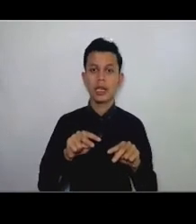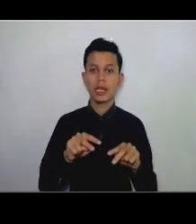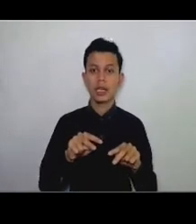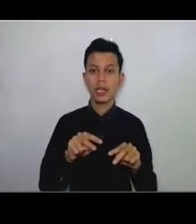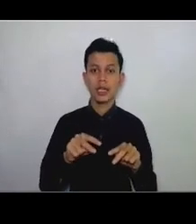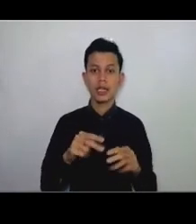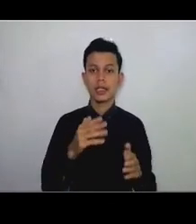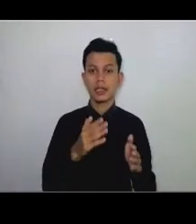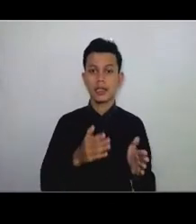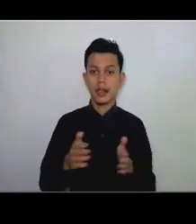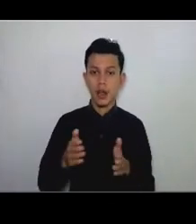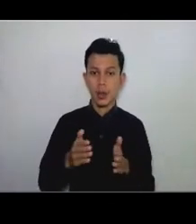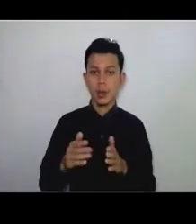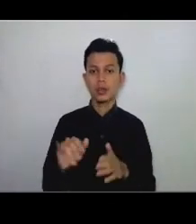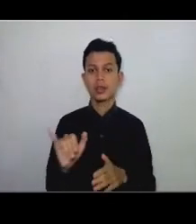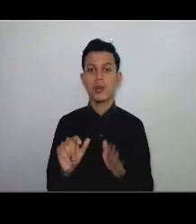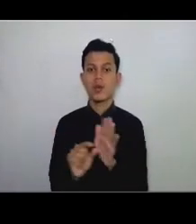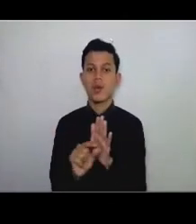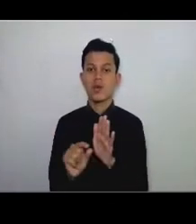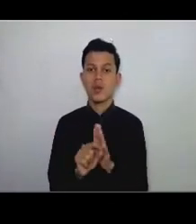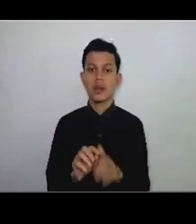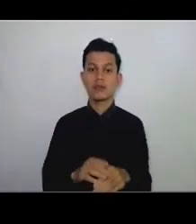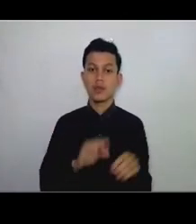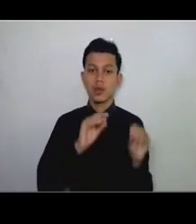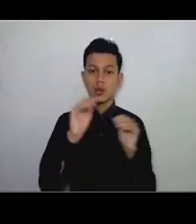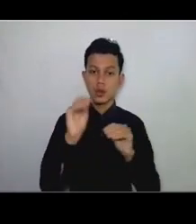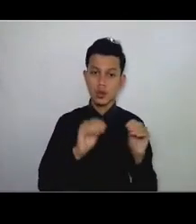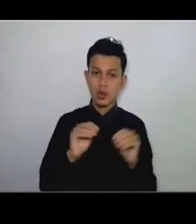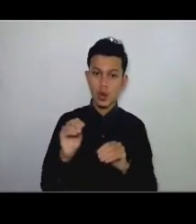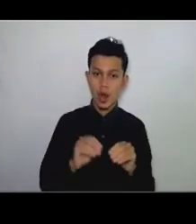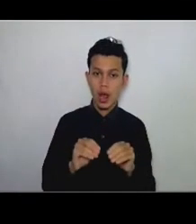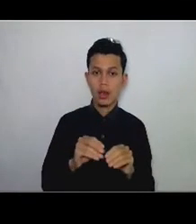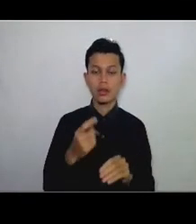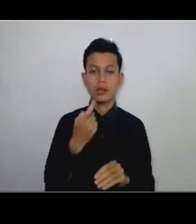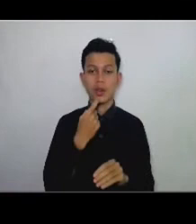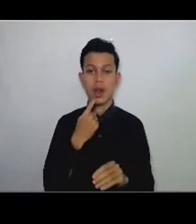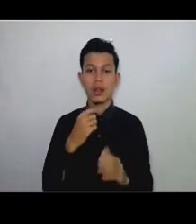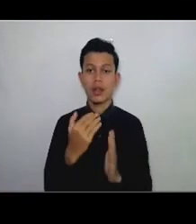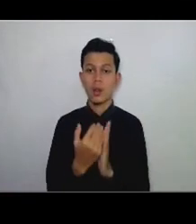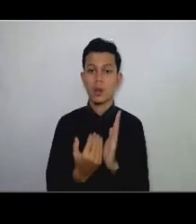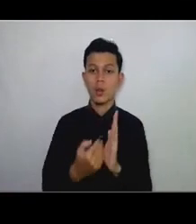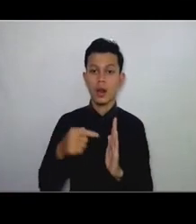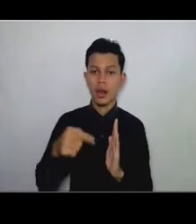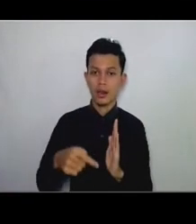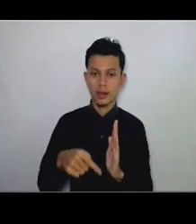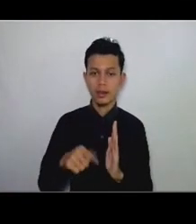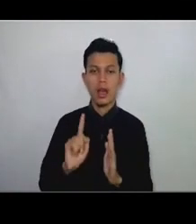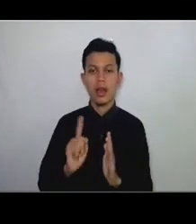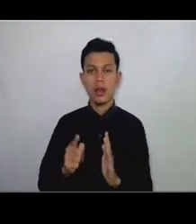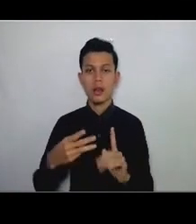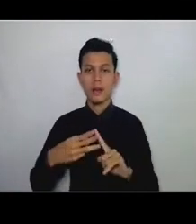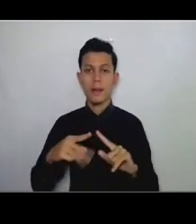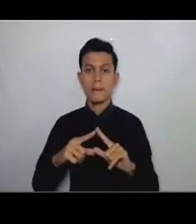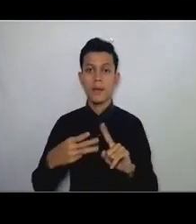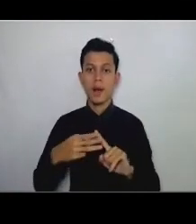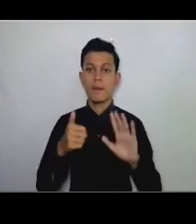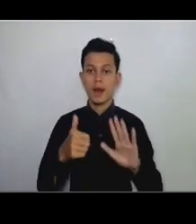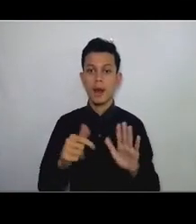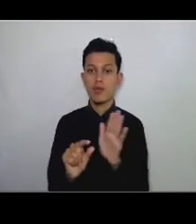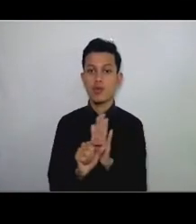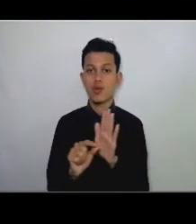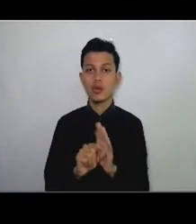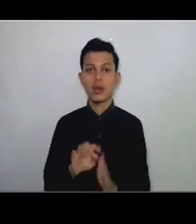diatur dengan undang-undang susunan sistematika keberadaan ketentuan aquo berada pada bab 6 undang-undang nomor